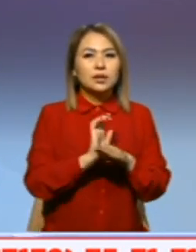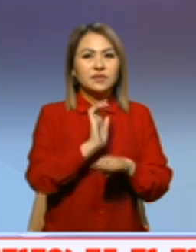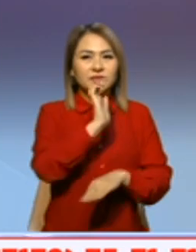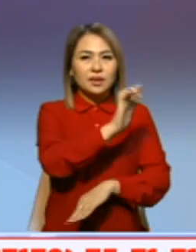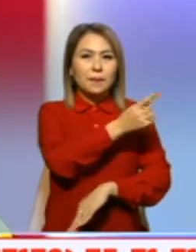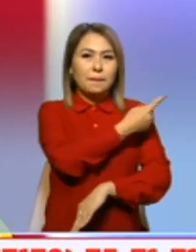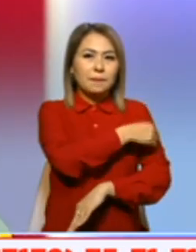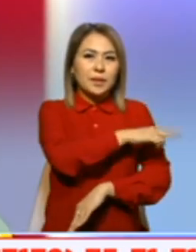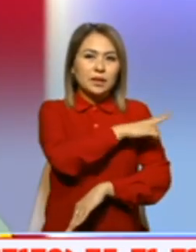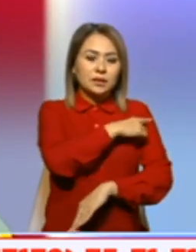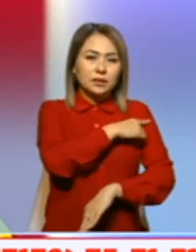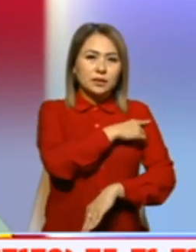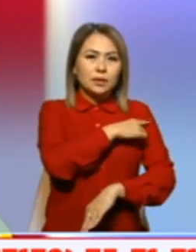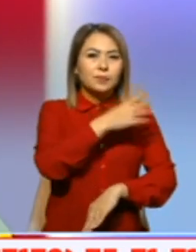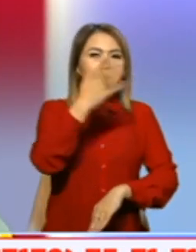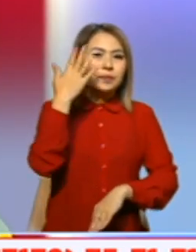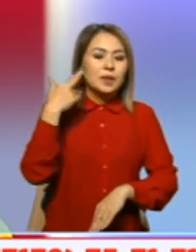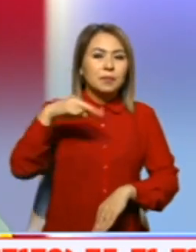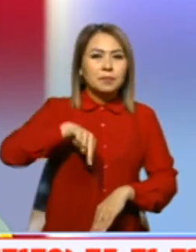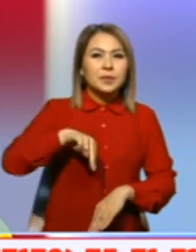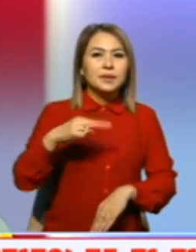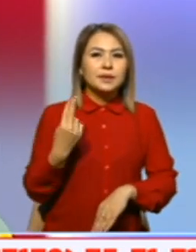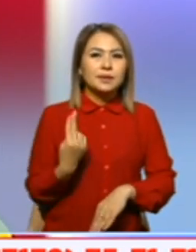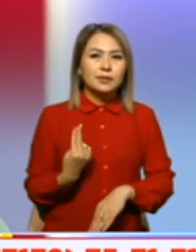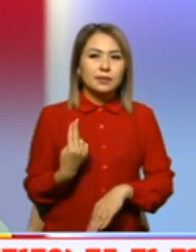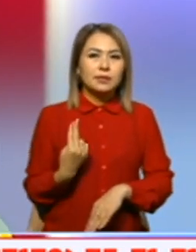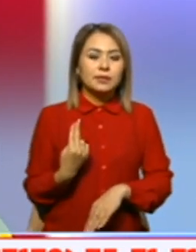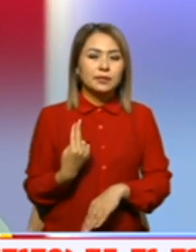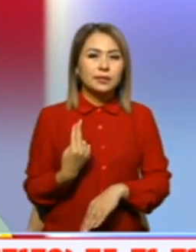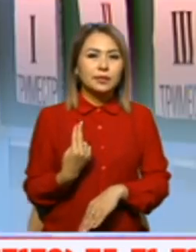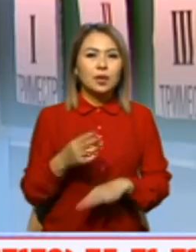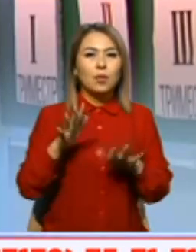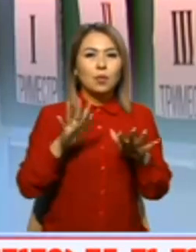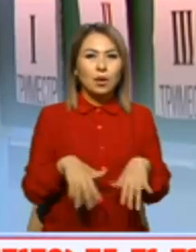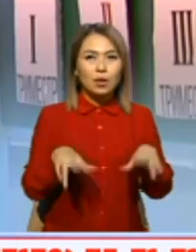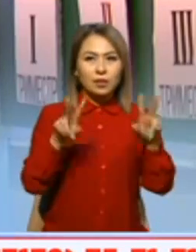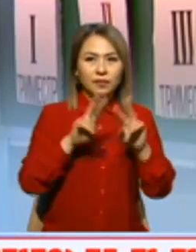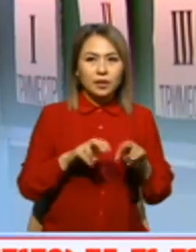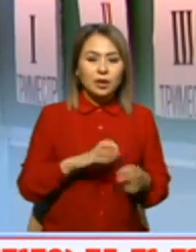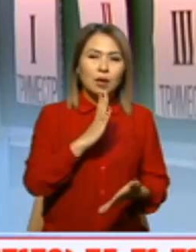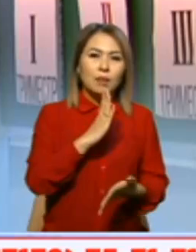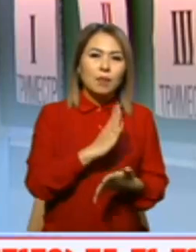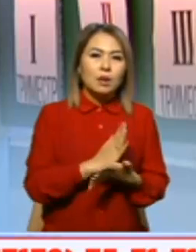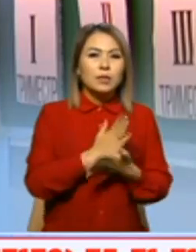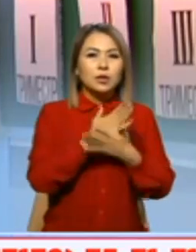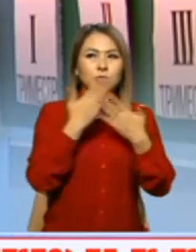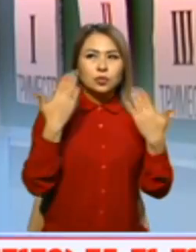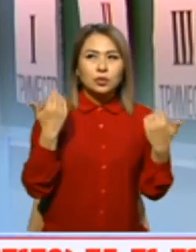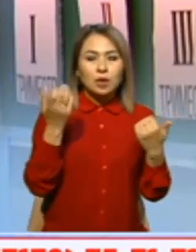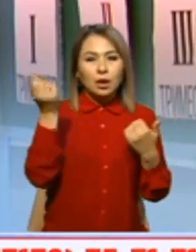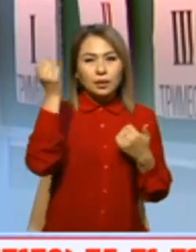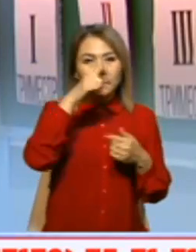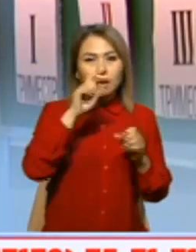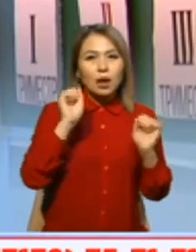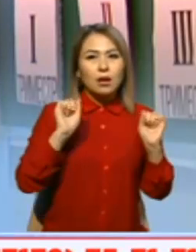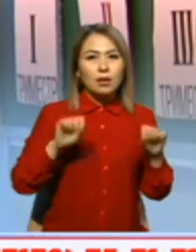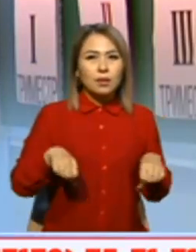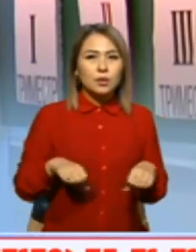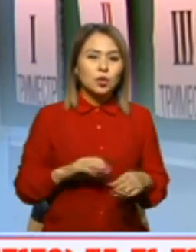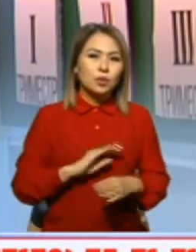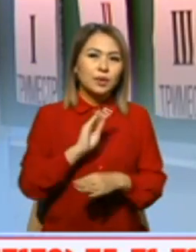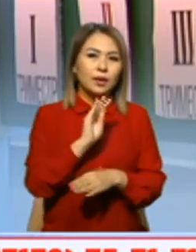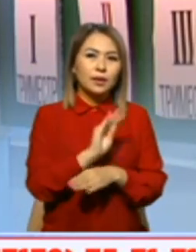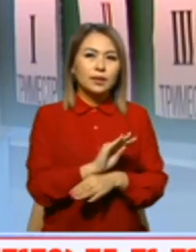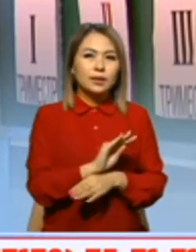жібереміз. Пренатал диагностикада біз ұрықта сол хромосомды патологиялың бар ма, жоқтығын анықтай аламыз. Сонымен